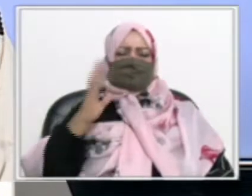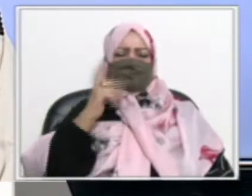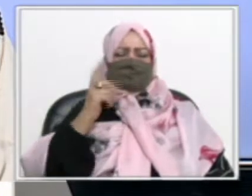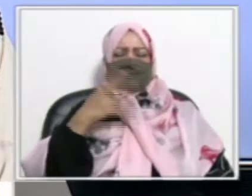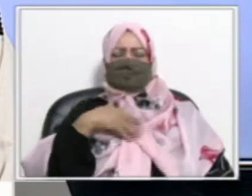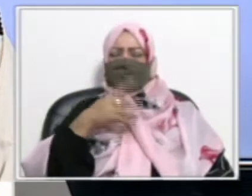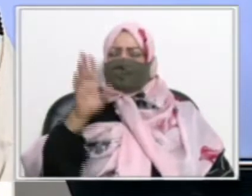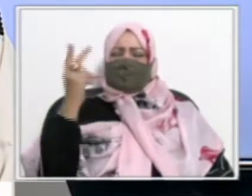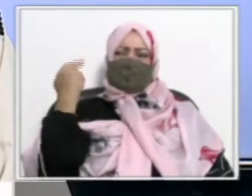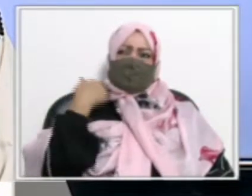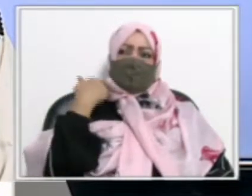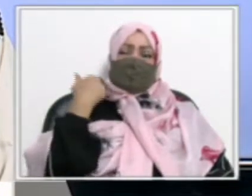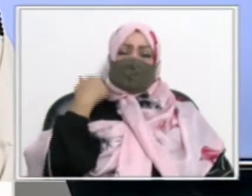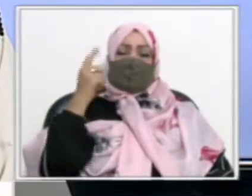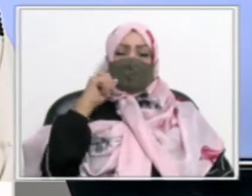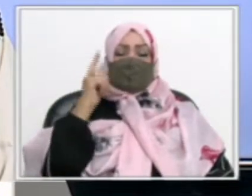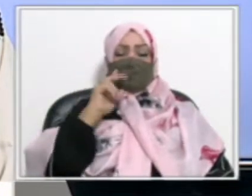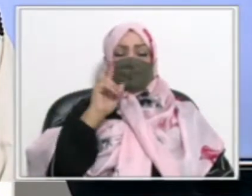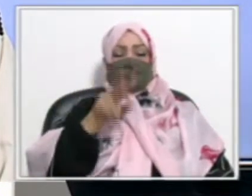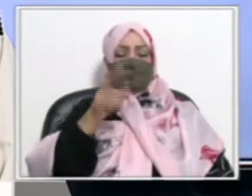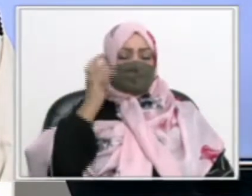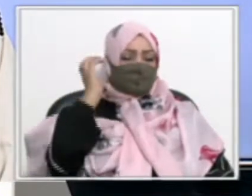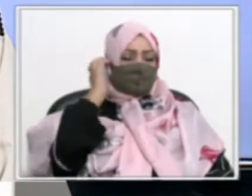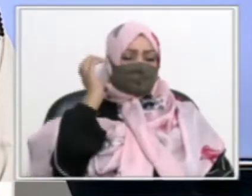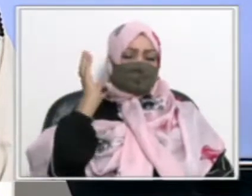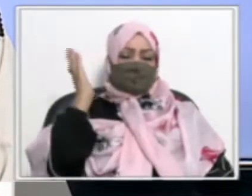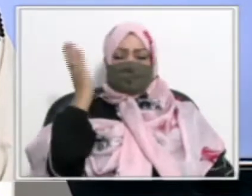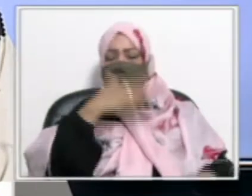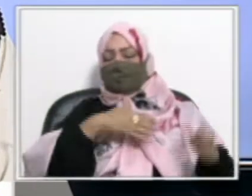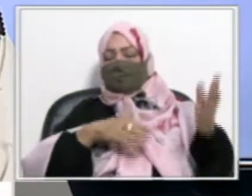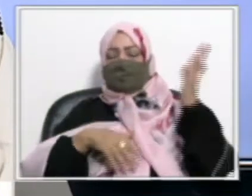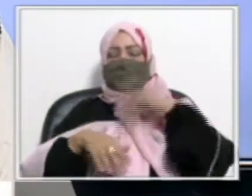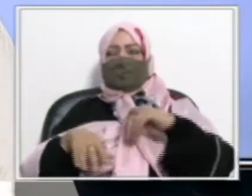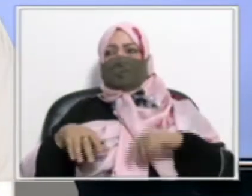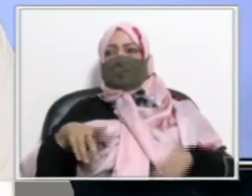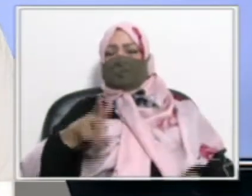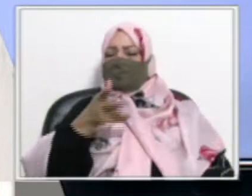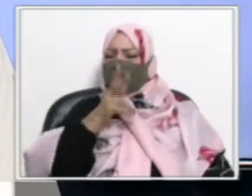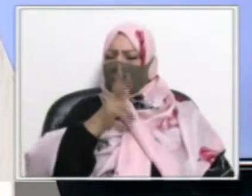تجعل الإنسان عقلا يدبر به ويتأمل به